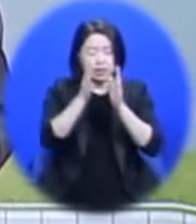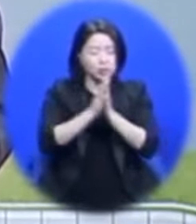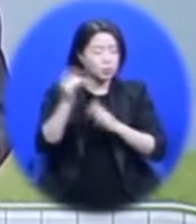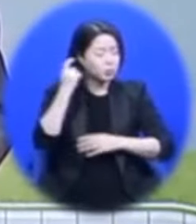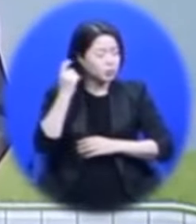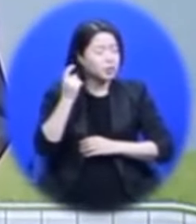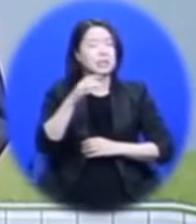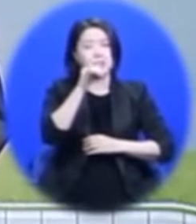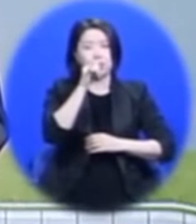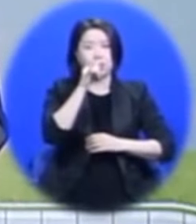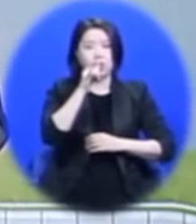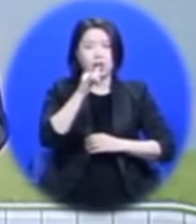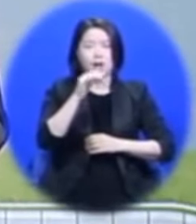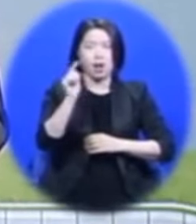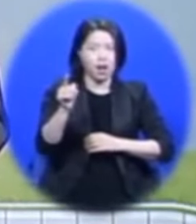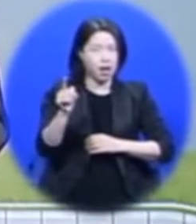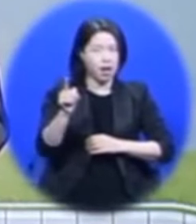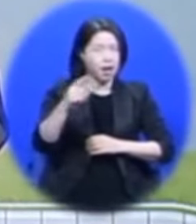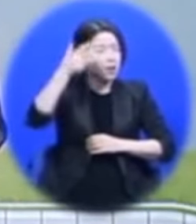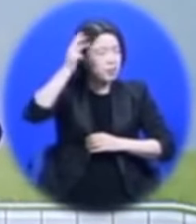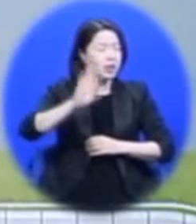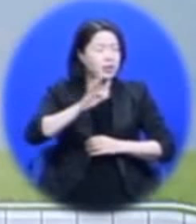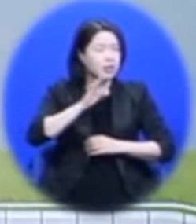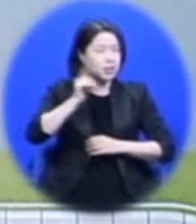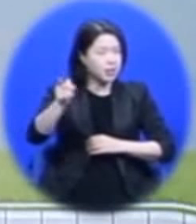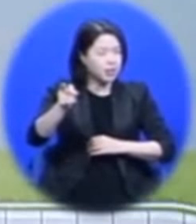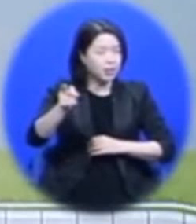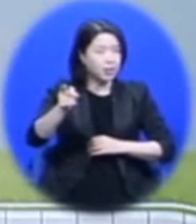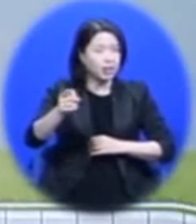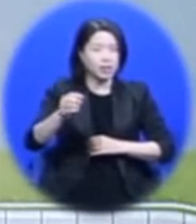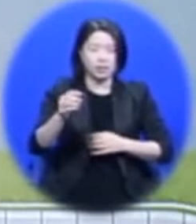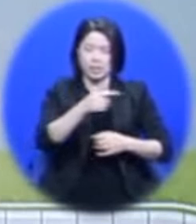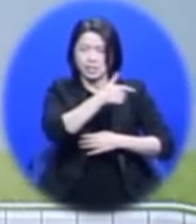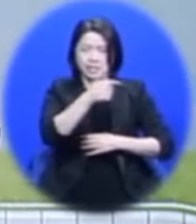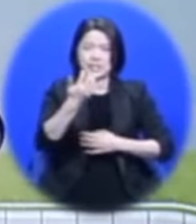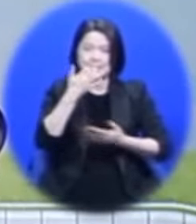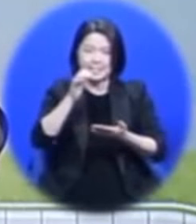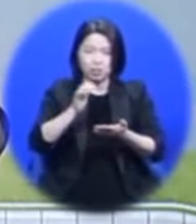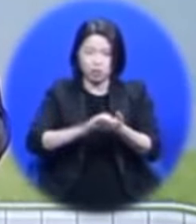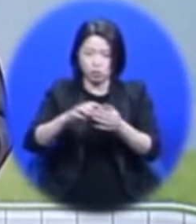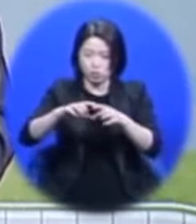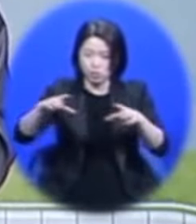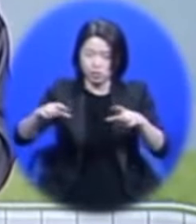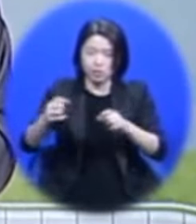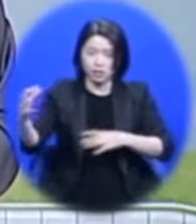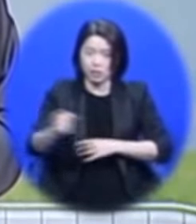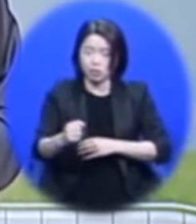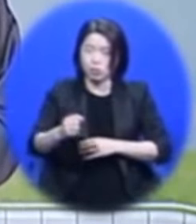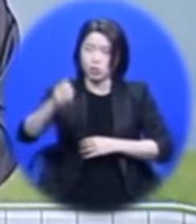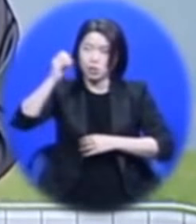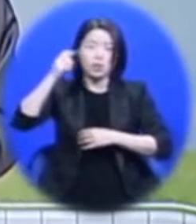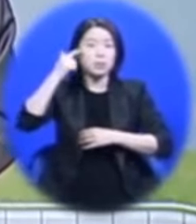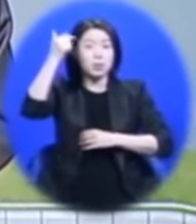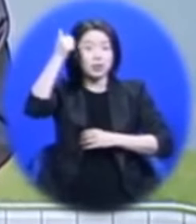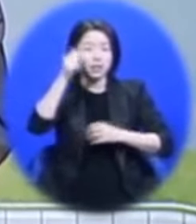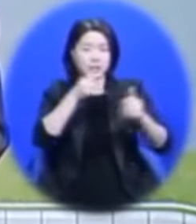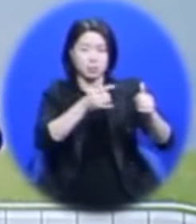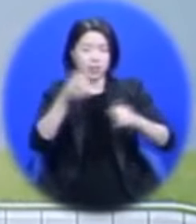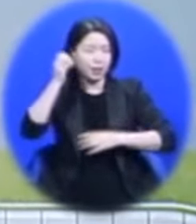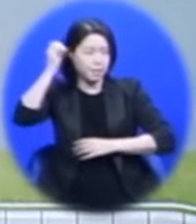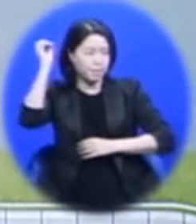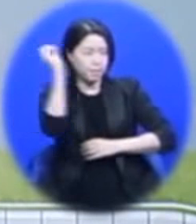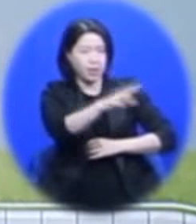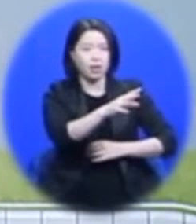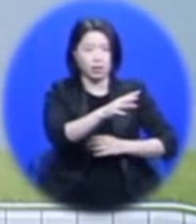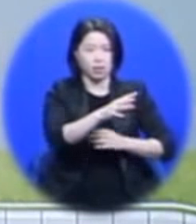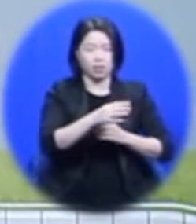들었어요. 아, 웨슬레구나. 그래가지고는 큰 돌을 잡고서 그냥 웨슬레 목사님에게, 기도하는 웨슬레 목사님에게